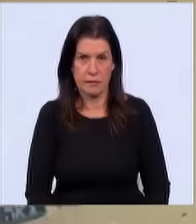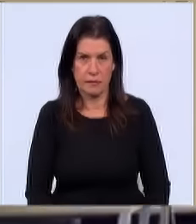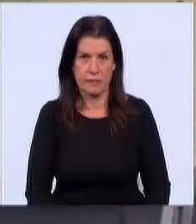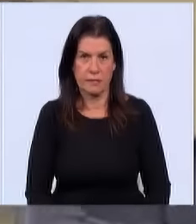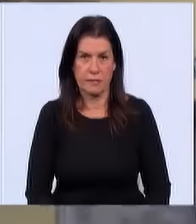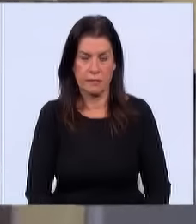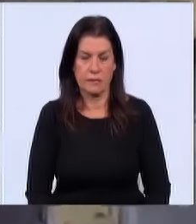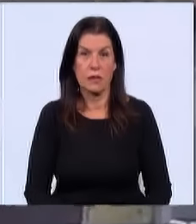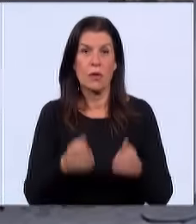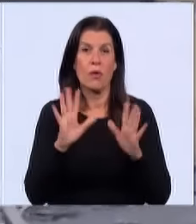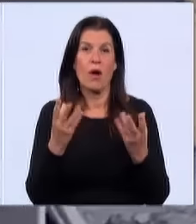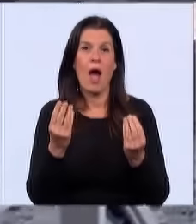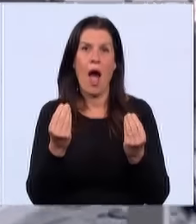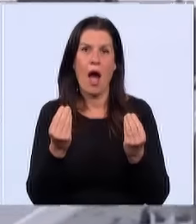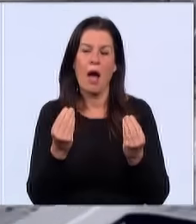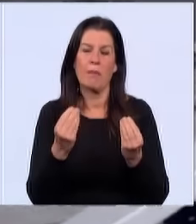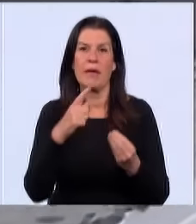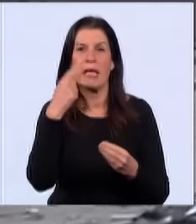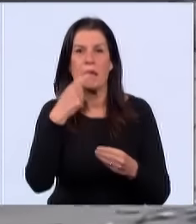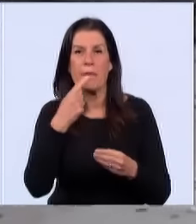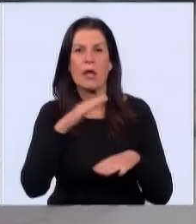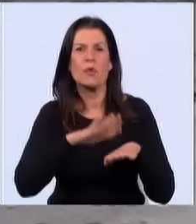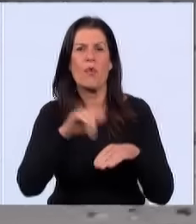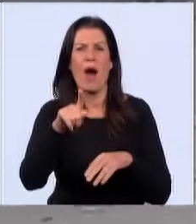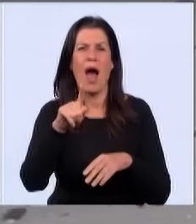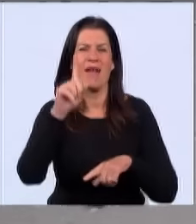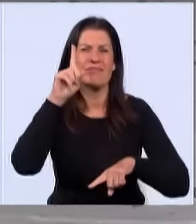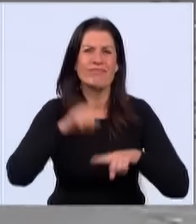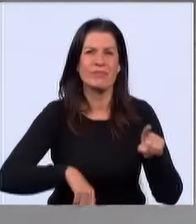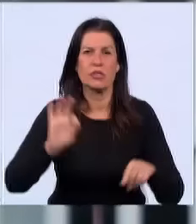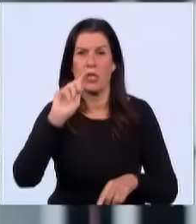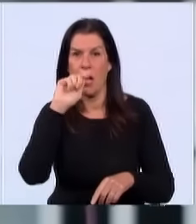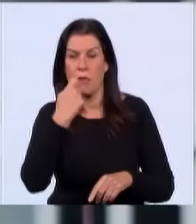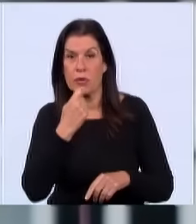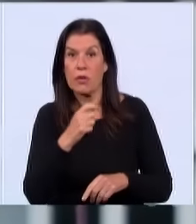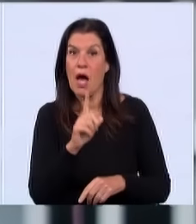כך הרבה דובר על הכשל המודיעיני, כל כך מעט נדון הכשל האופרטיבי.